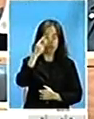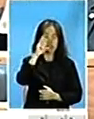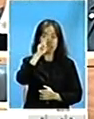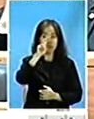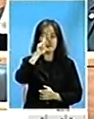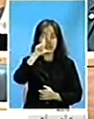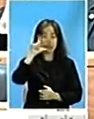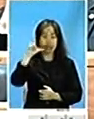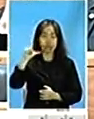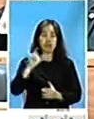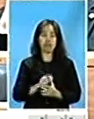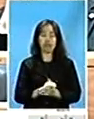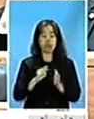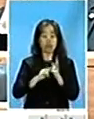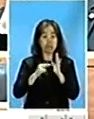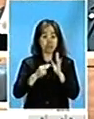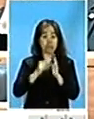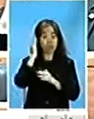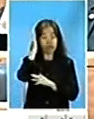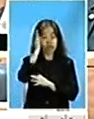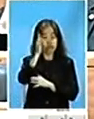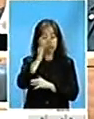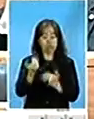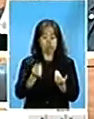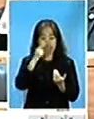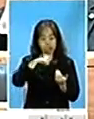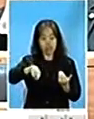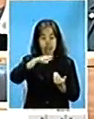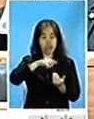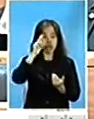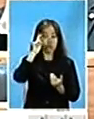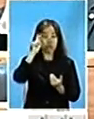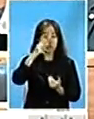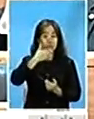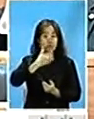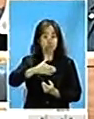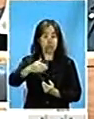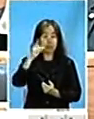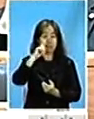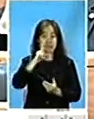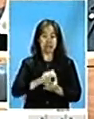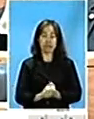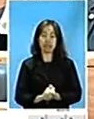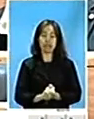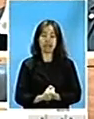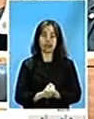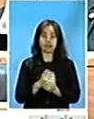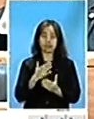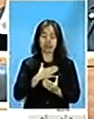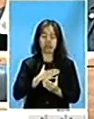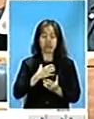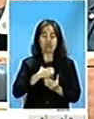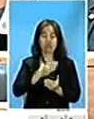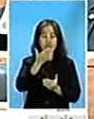ครับหมายความว่าต่อไปเนี่ยลูกหลานเราก็เป็นหนี้กันหัวโตเกิดมาก็เป็นหนี้แล้วครับแต่ที่ผมต้องตัดงบอัน